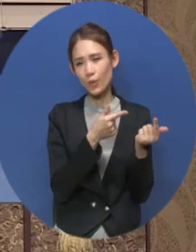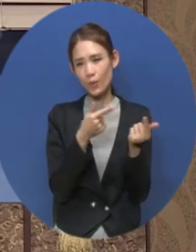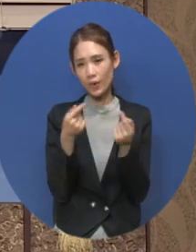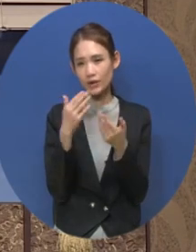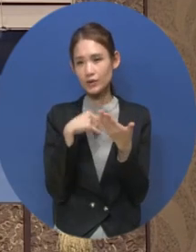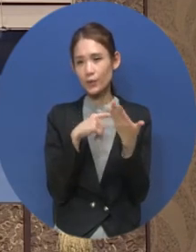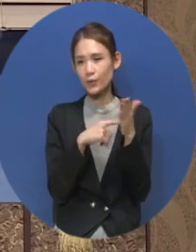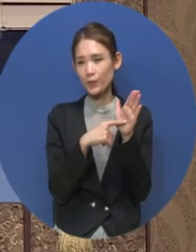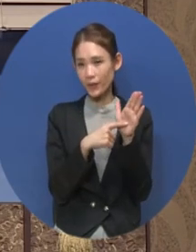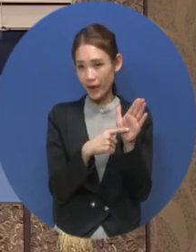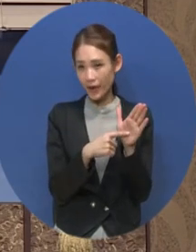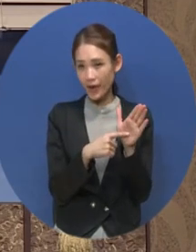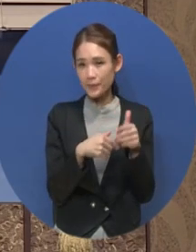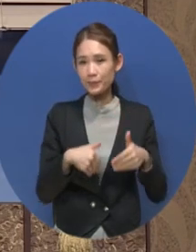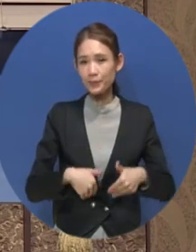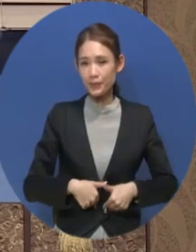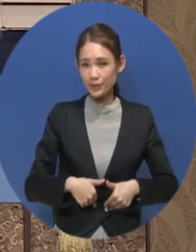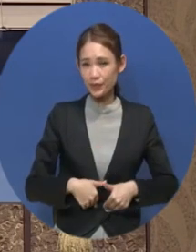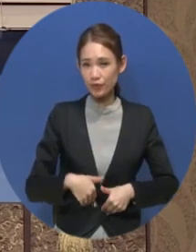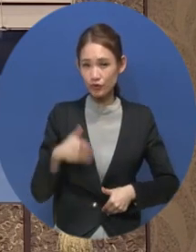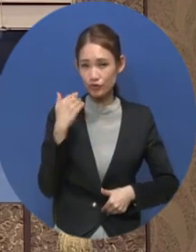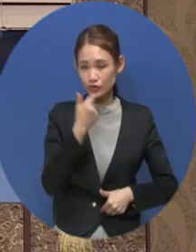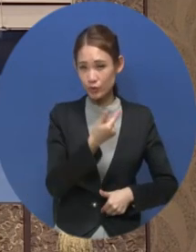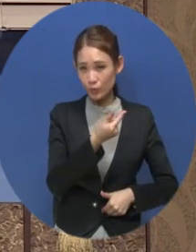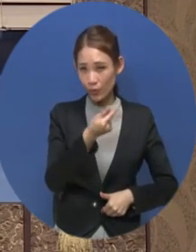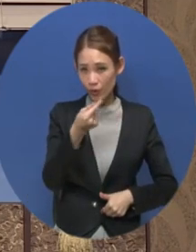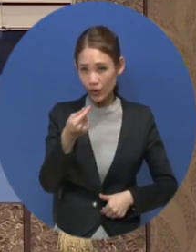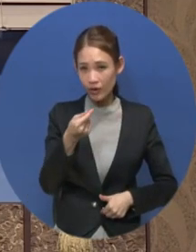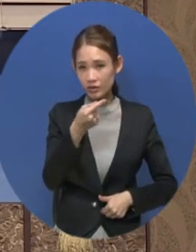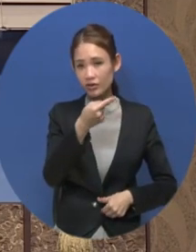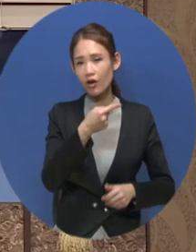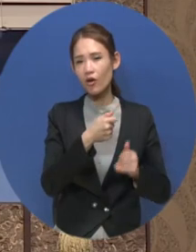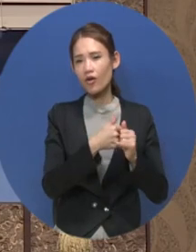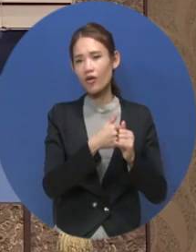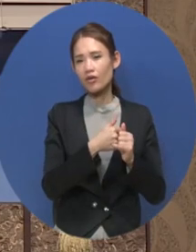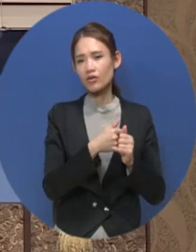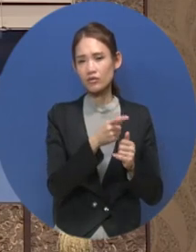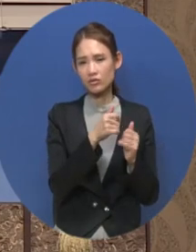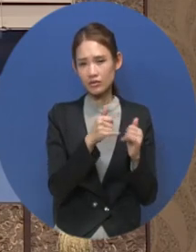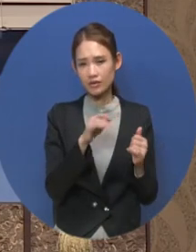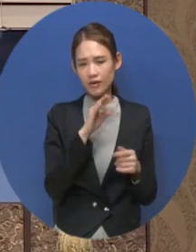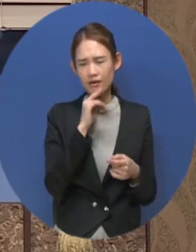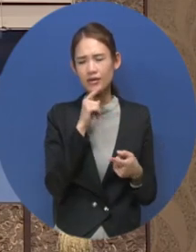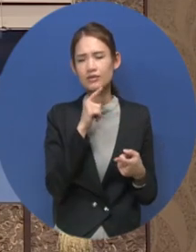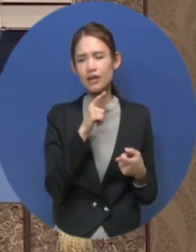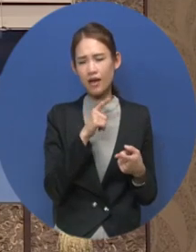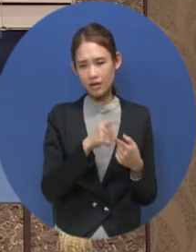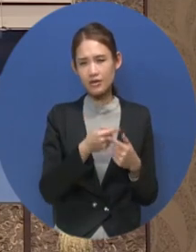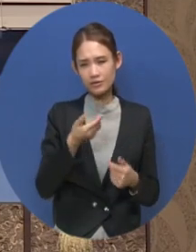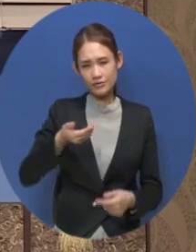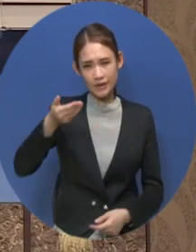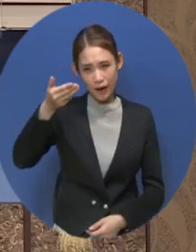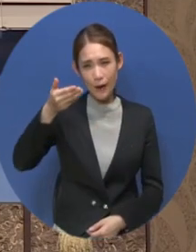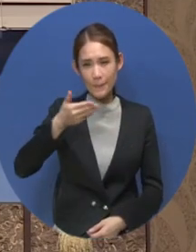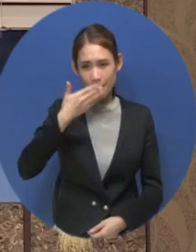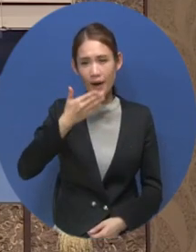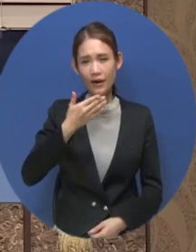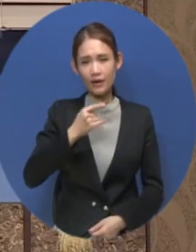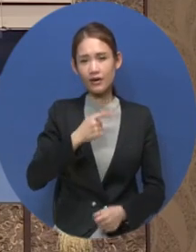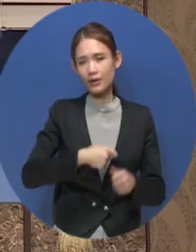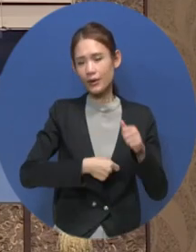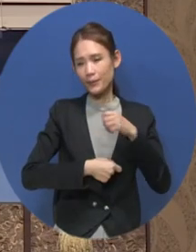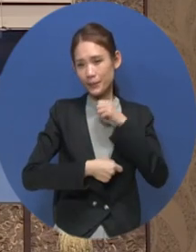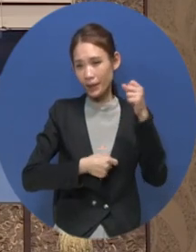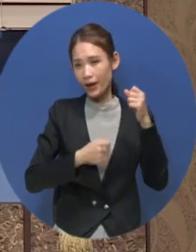공개하고 누구나 그거를 이 정책이 아 저분이 당연히 승진할 사람 저 사람이 성과급 될